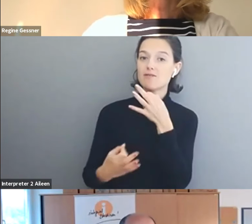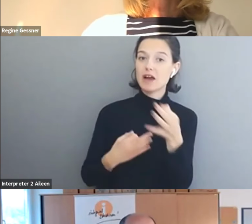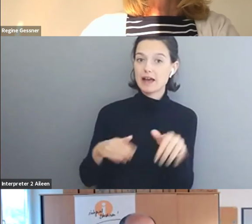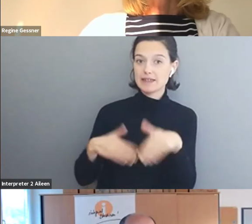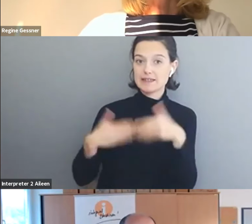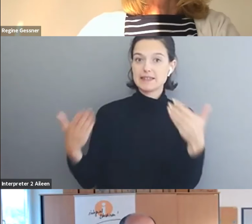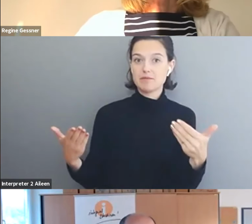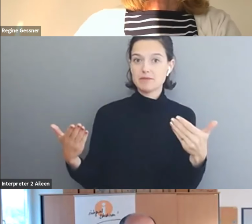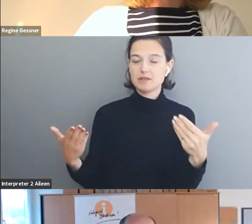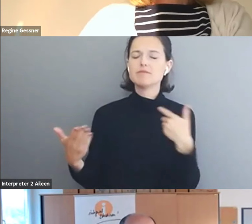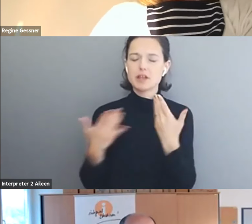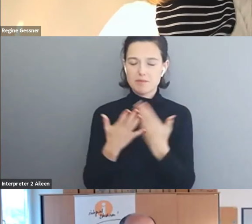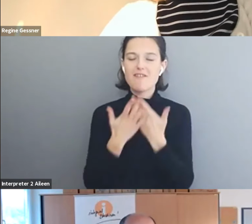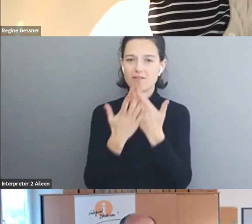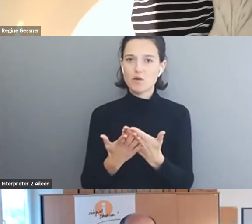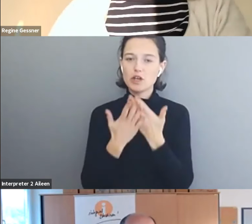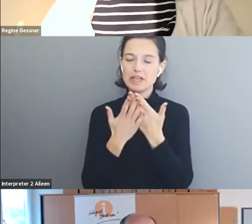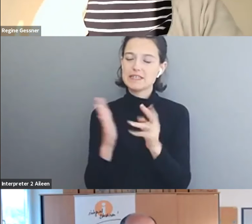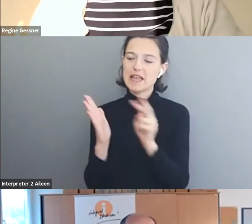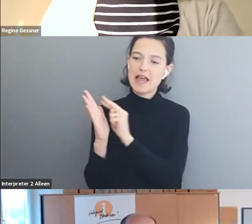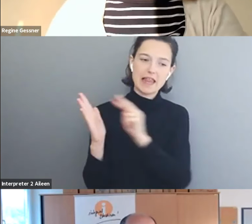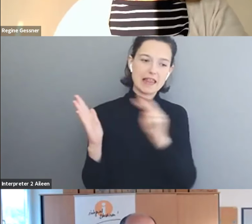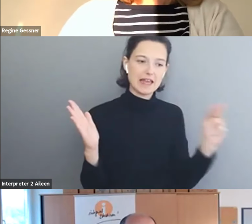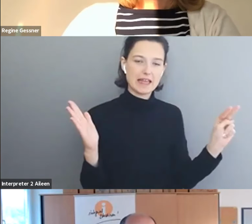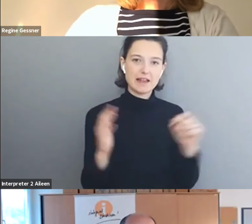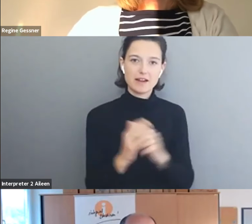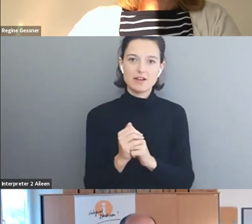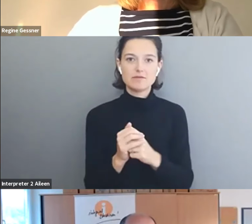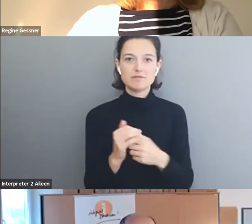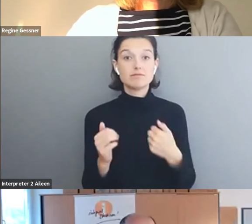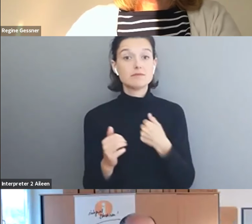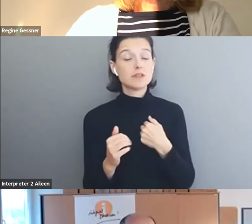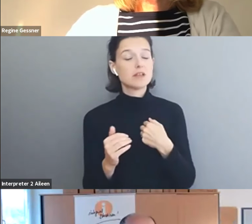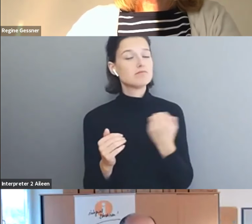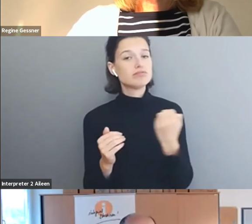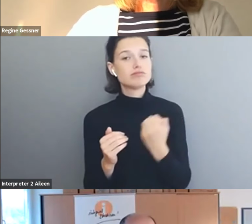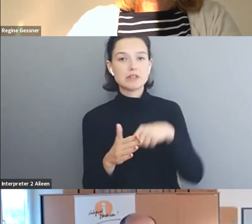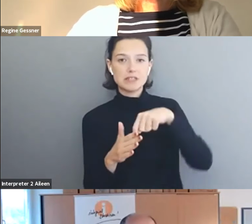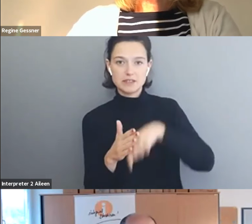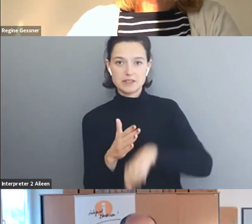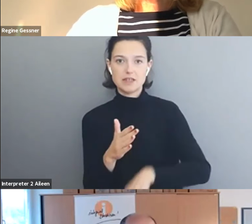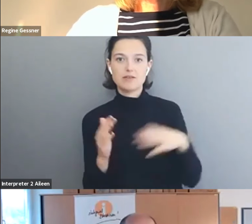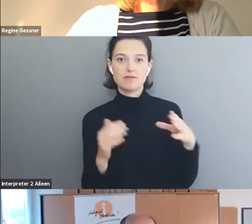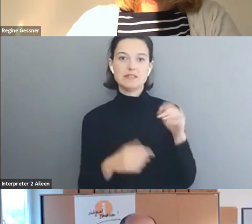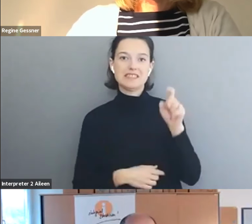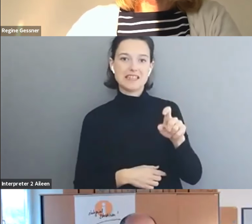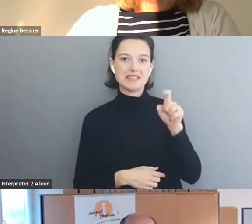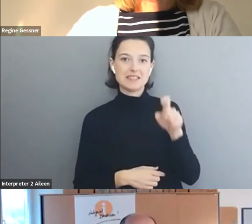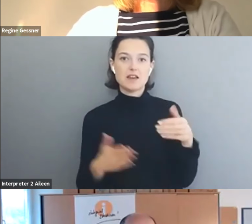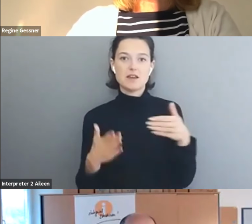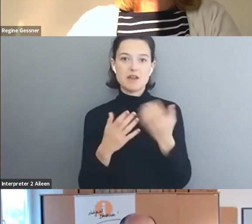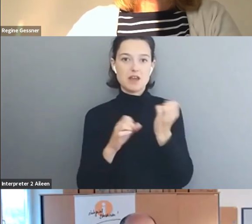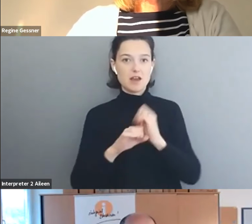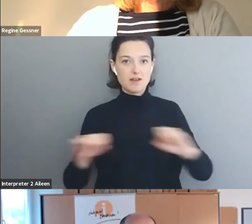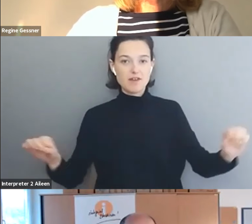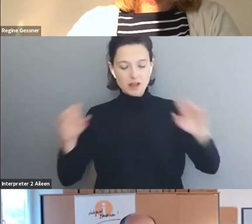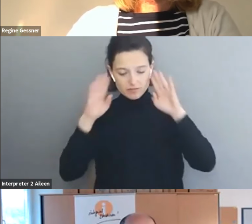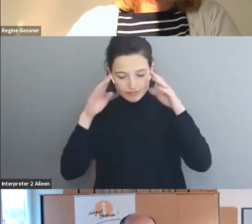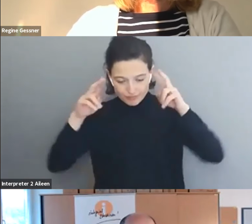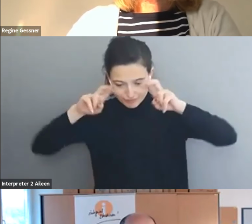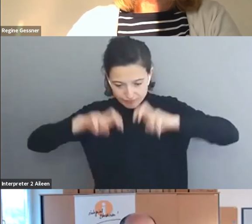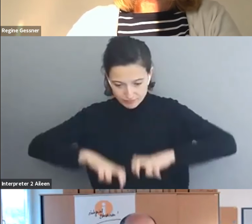länger. Die Frage, ich habe mich sehr intensiv mit digitaler Barrierefreiheit auseinandergesetzt. Oft ist das